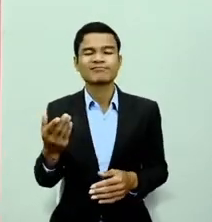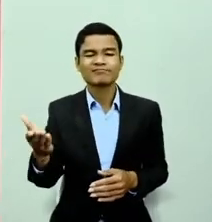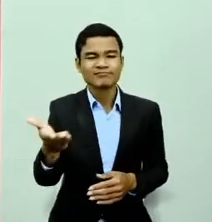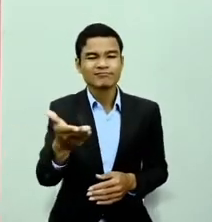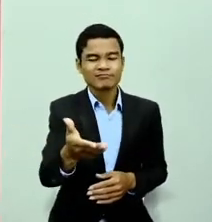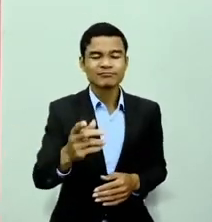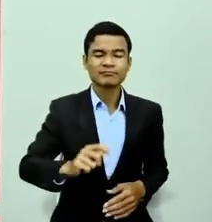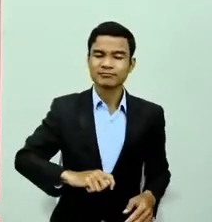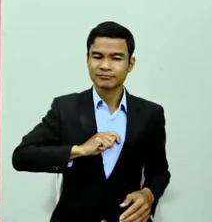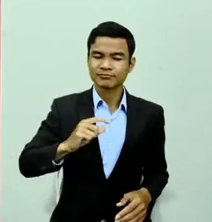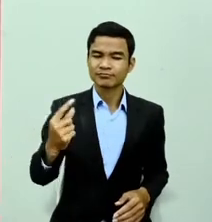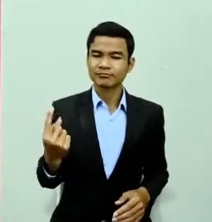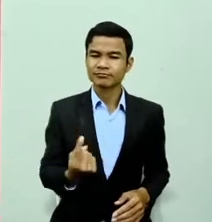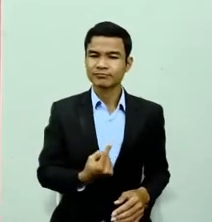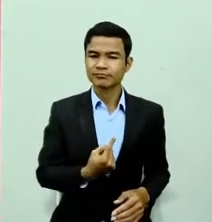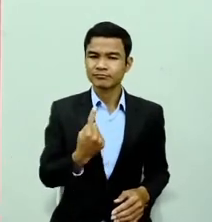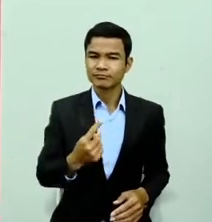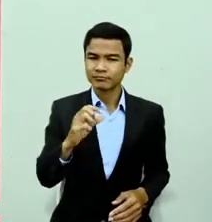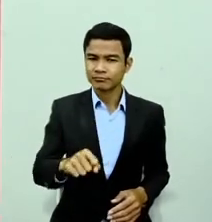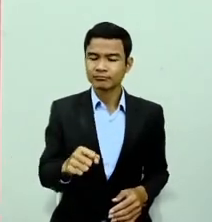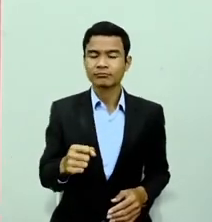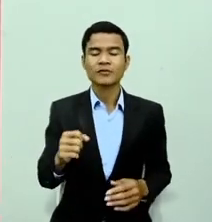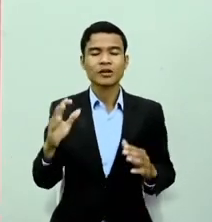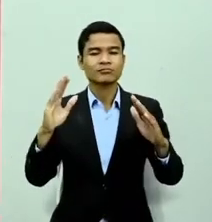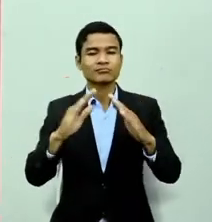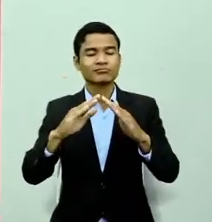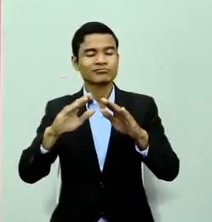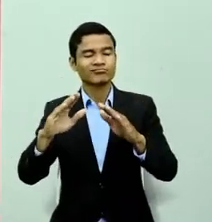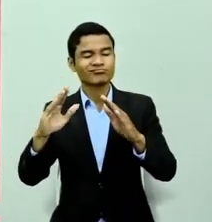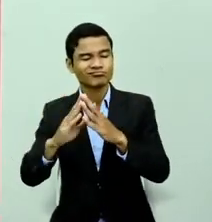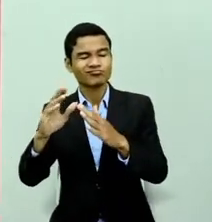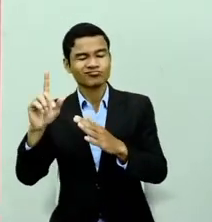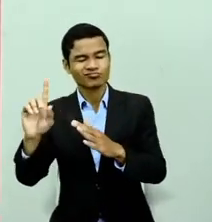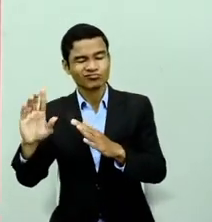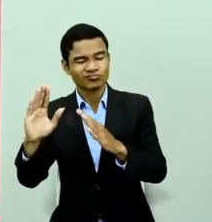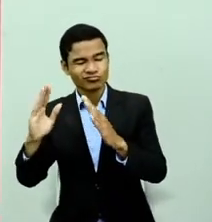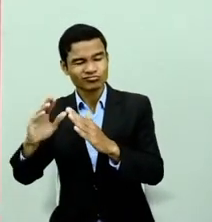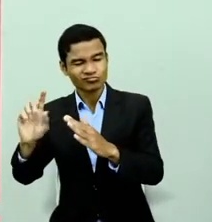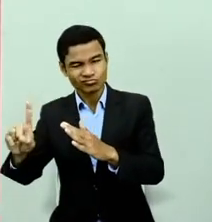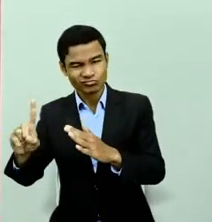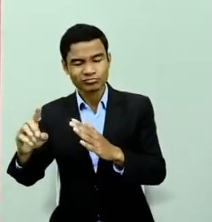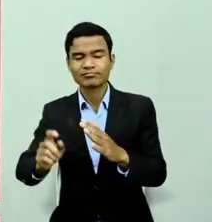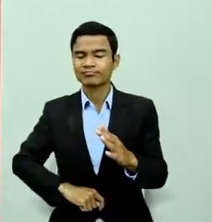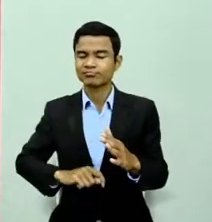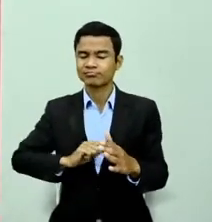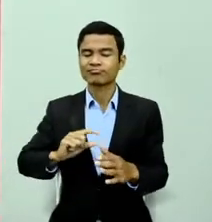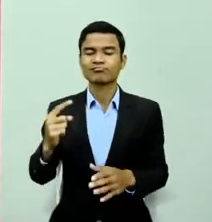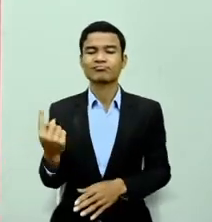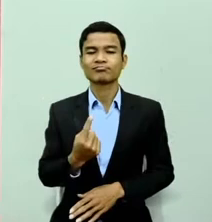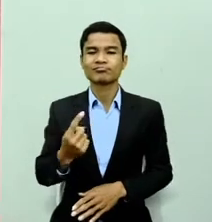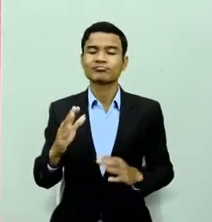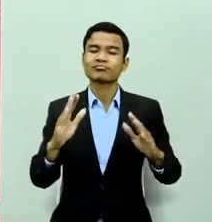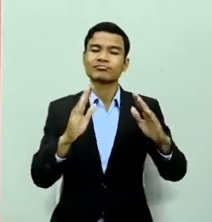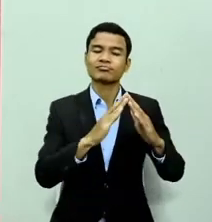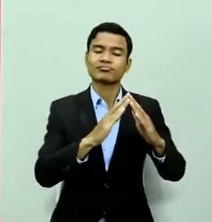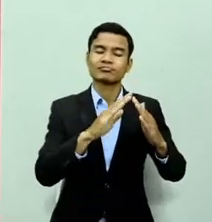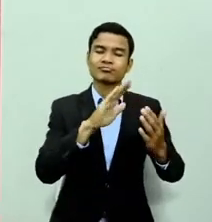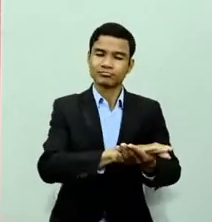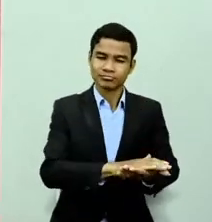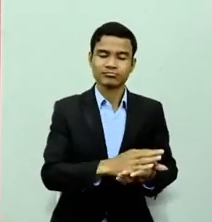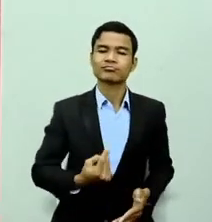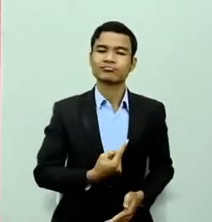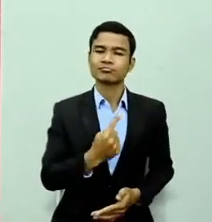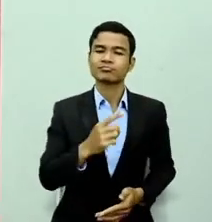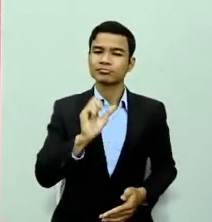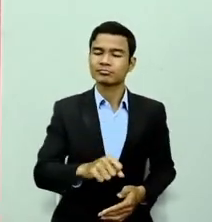nè chà nó không đẹp môi luôn nơi tại ai nhá chà rồi con nó không sờ làm riêng môi nè con nơi tại anh con ai luôn nơi ca để ớt